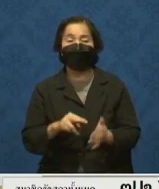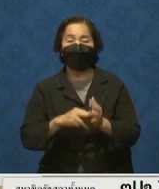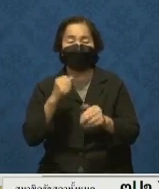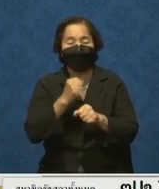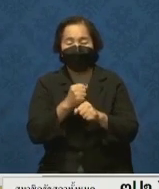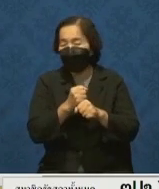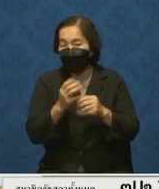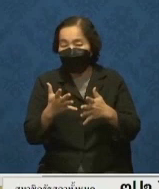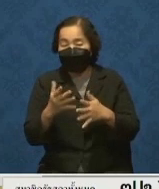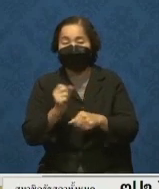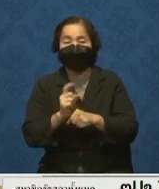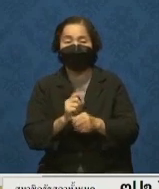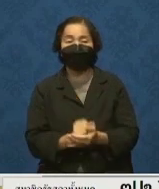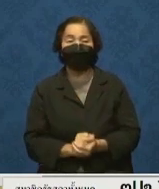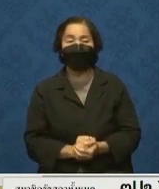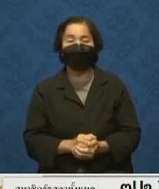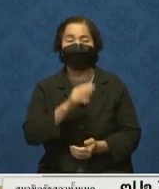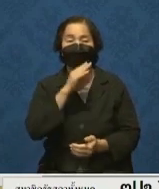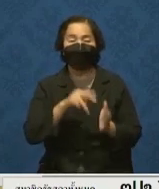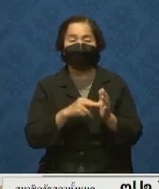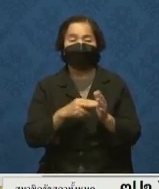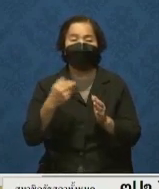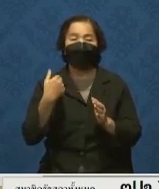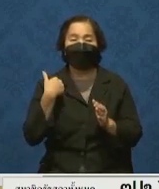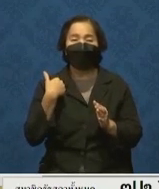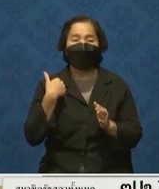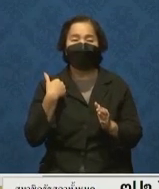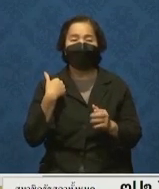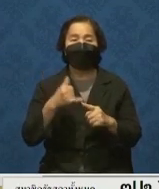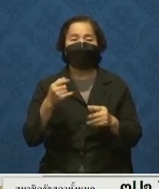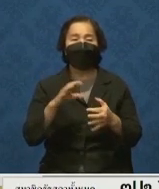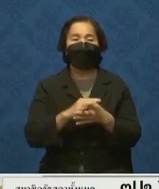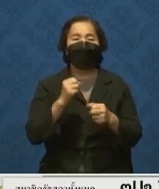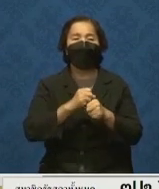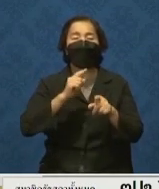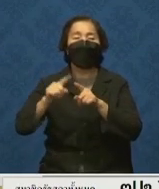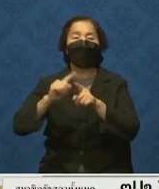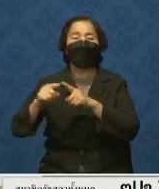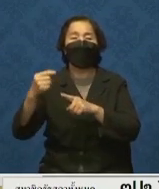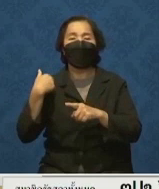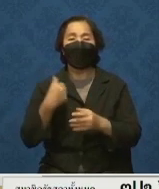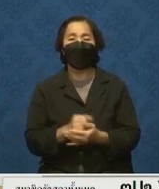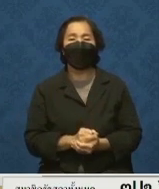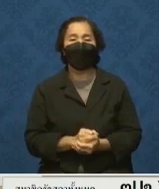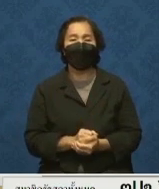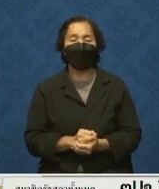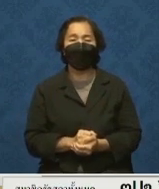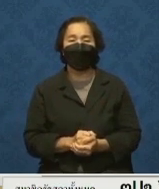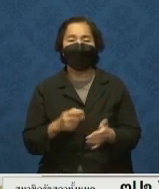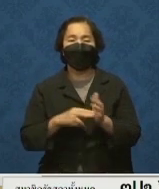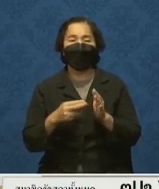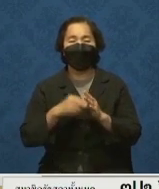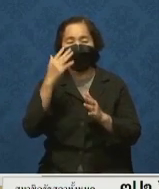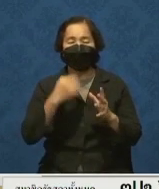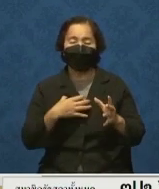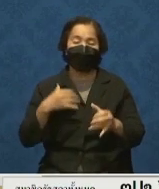อื่นต่ตนาจตาศราภัตัวจะเกิดขมา ไมวาตัวช้าง ตัวมา ตัวลง ตัวกลวยเหล่านี้กจะถกวงคับะเติ